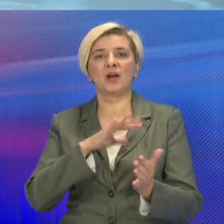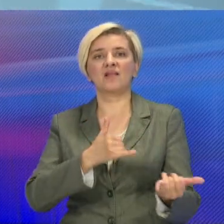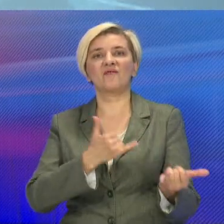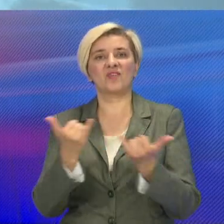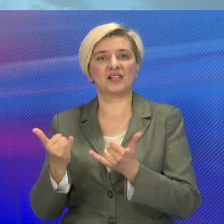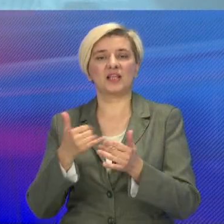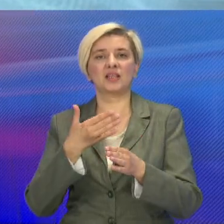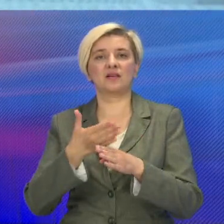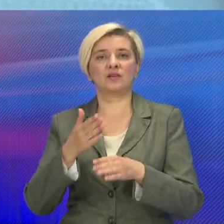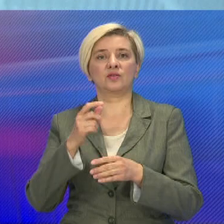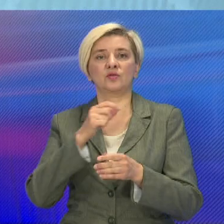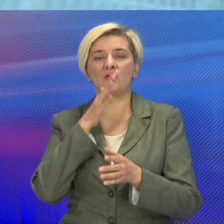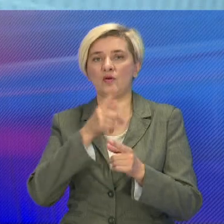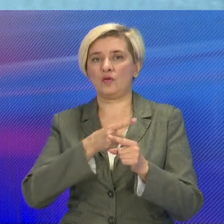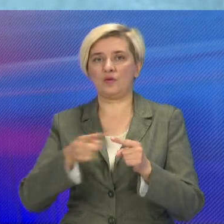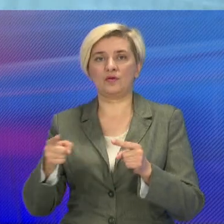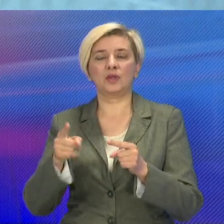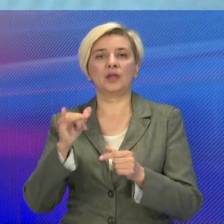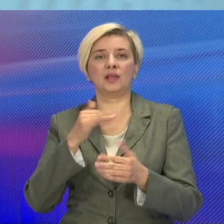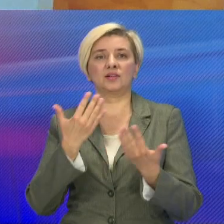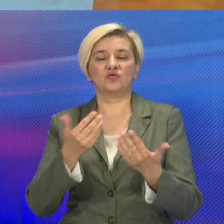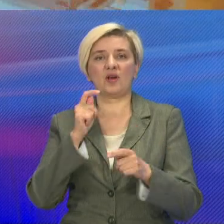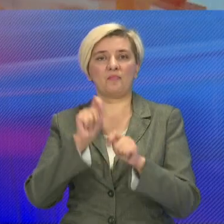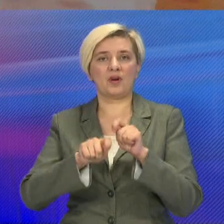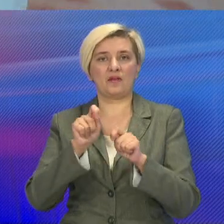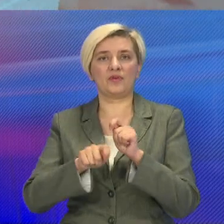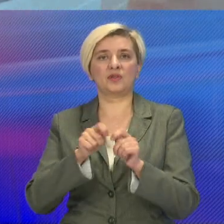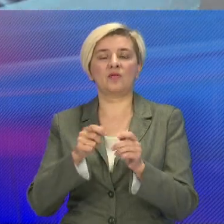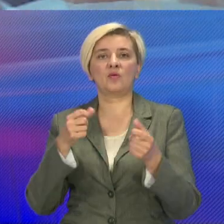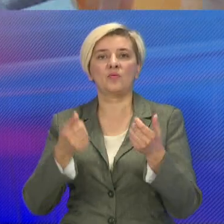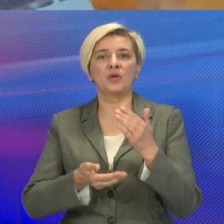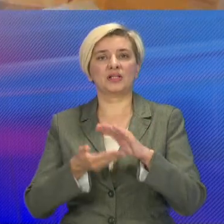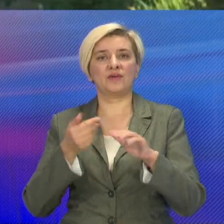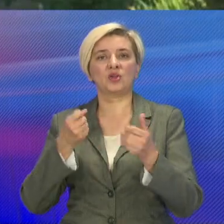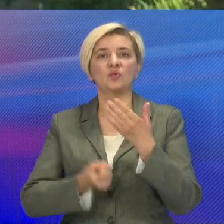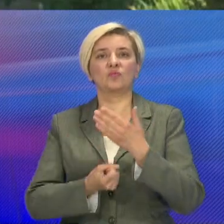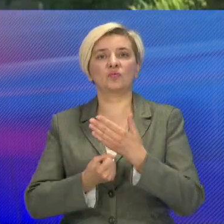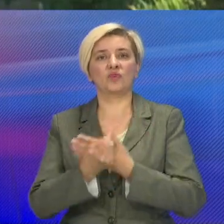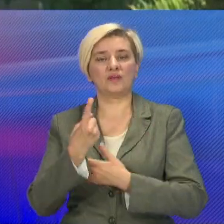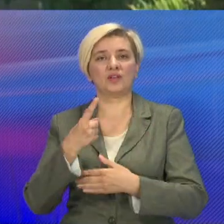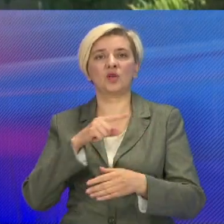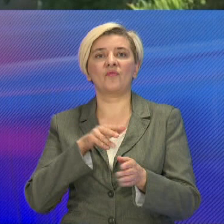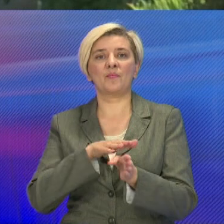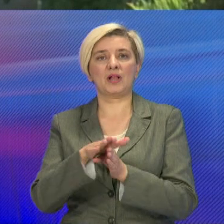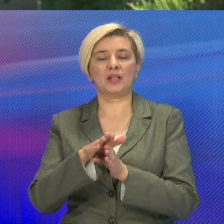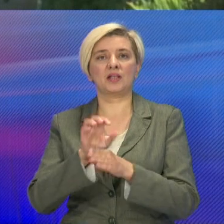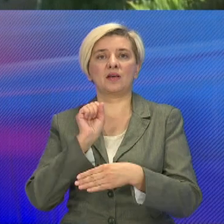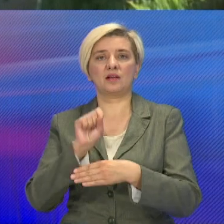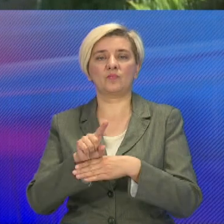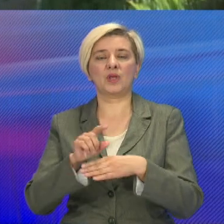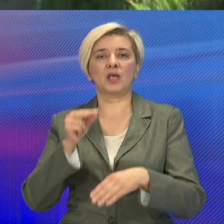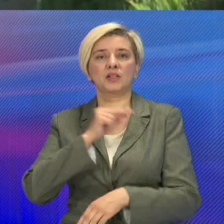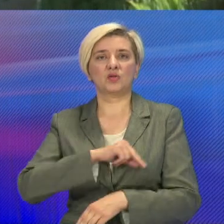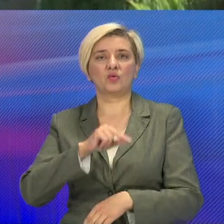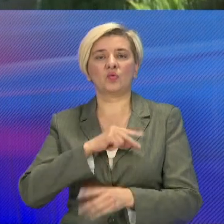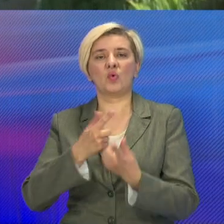рэгіёнах прадаўжаюцца маніторынгі, прызваныя ўстанавіць выкананне даручэнняў. Сотрудниками органов прокуратуры Гродненской